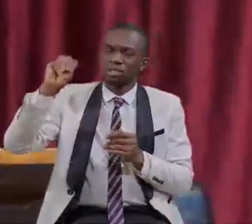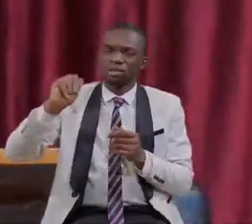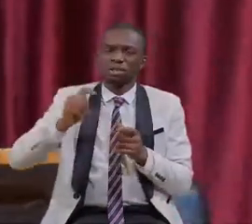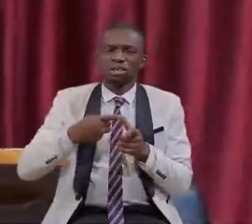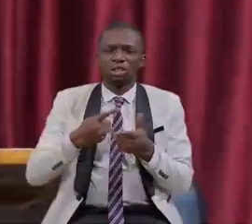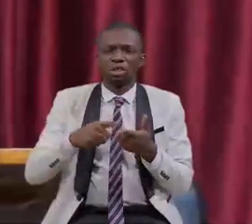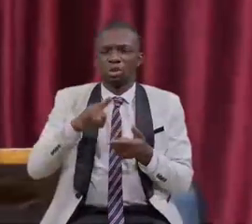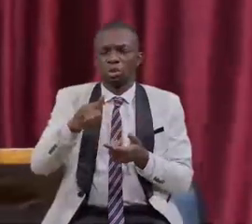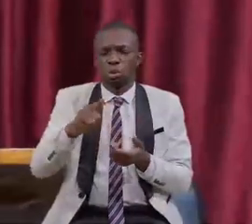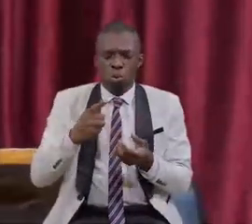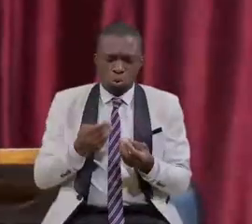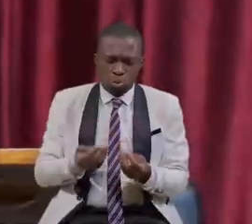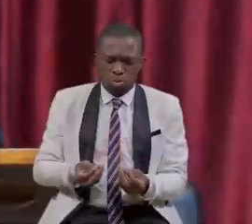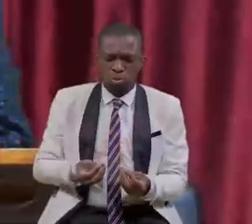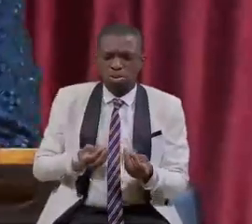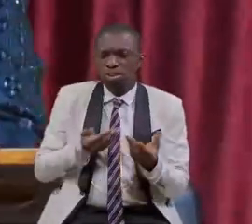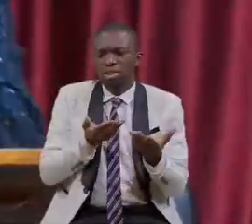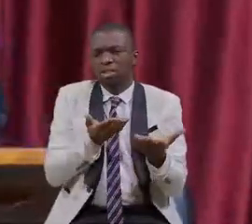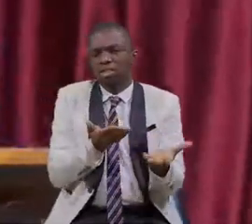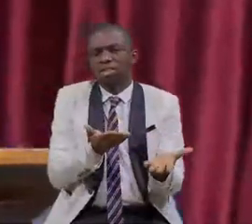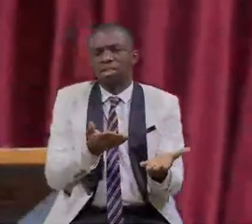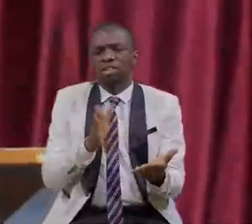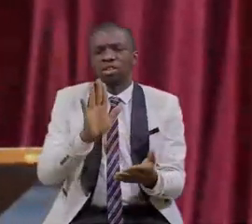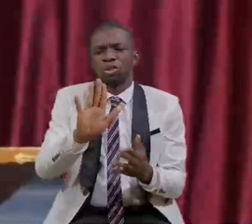nous devons lui présenter nos requêtes.